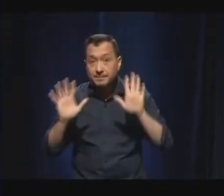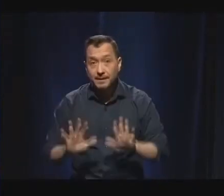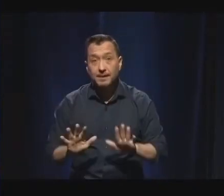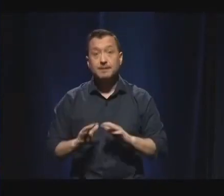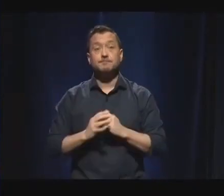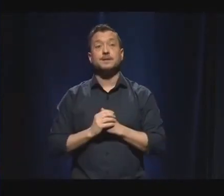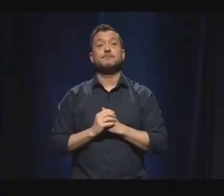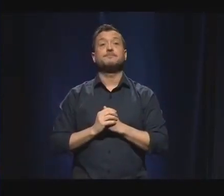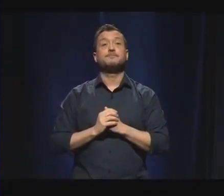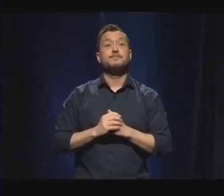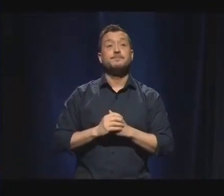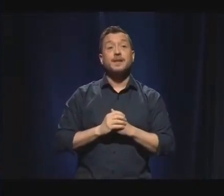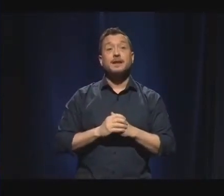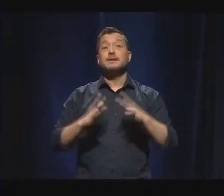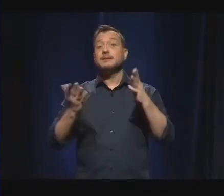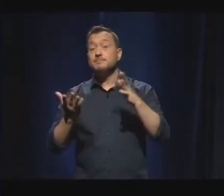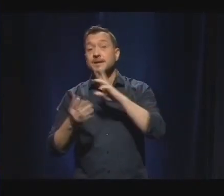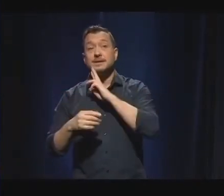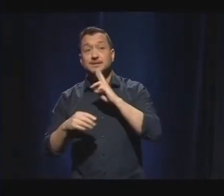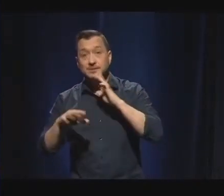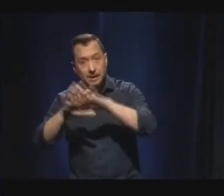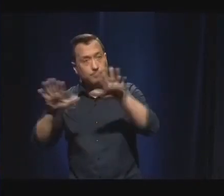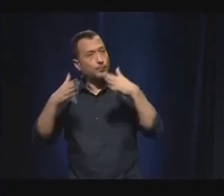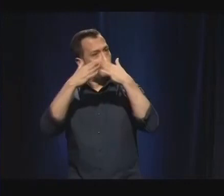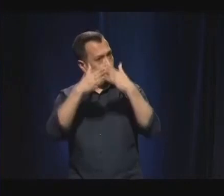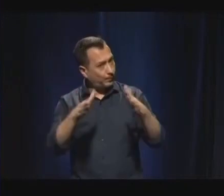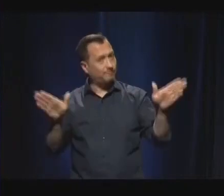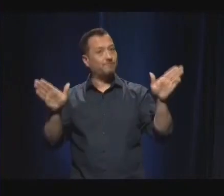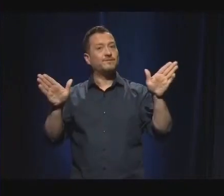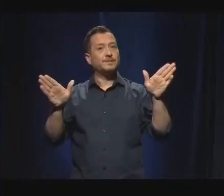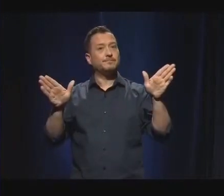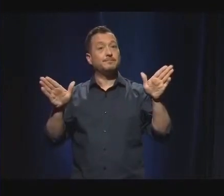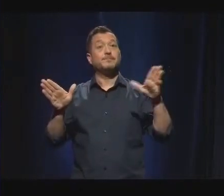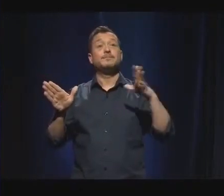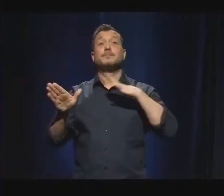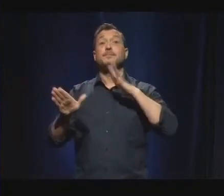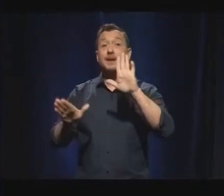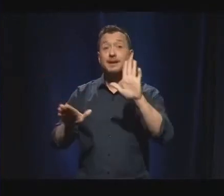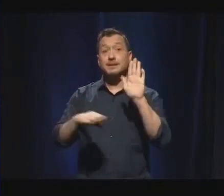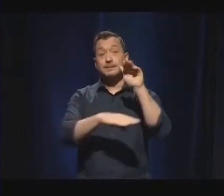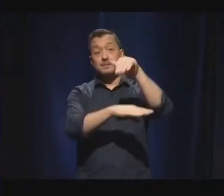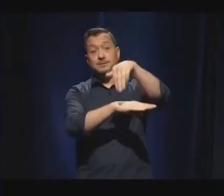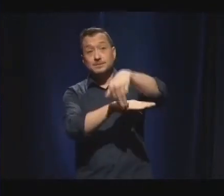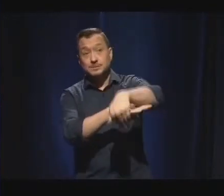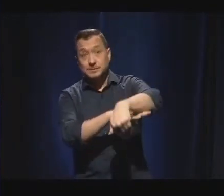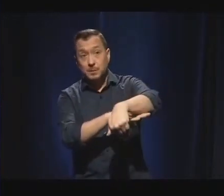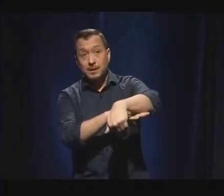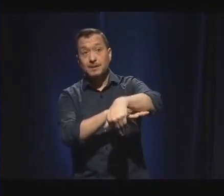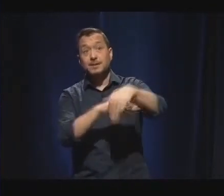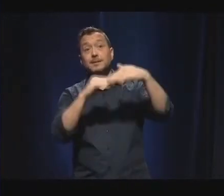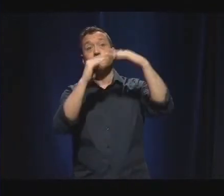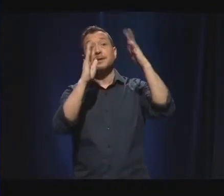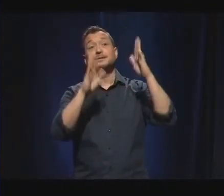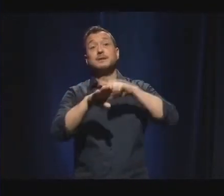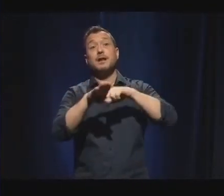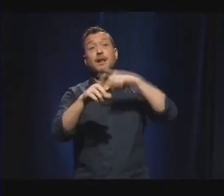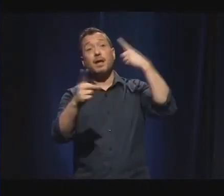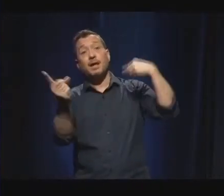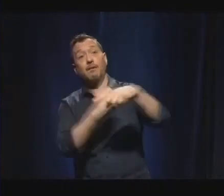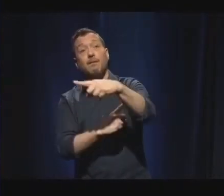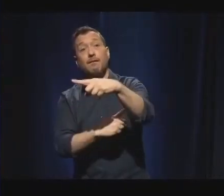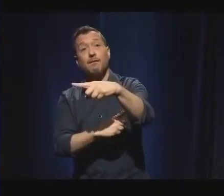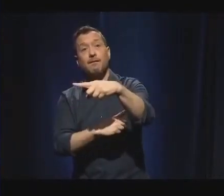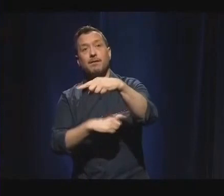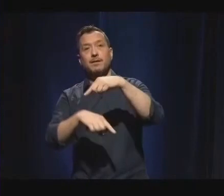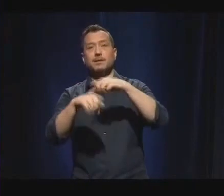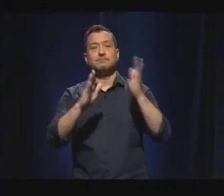prochain jusqu'à 9 h le soir. Puis le couvre-feu va passer à 9 h 30 le soir dans ces régions-là. Je